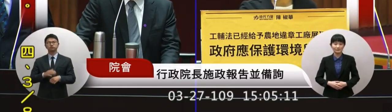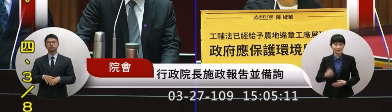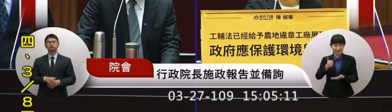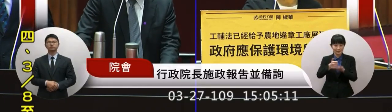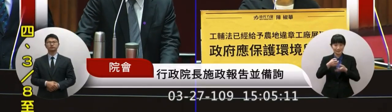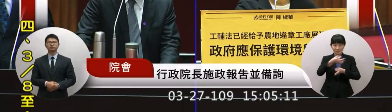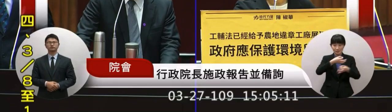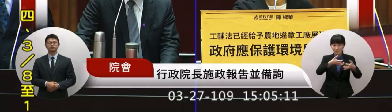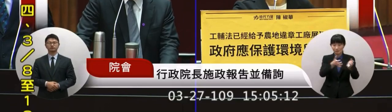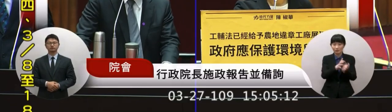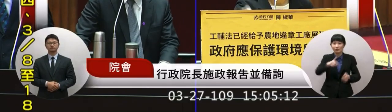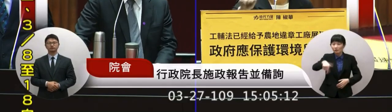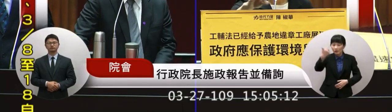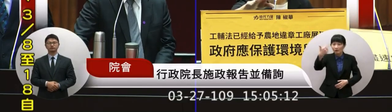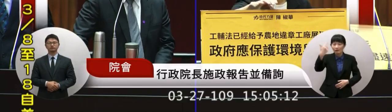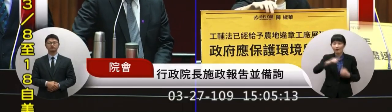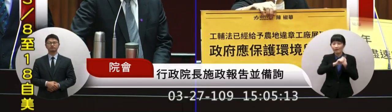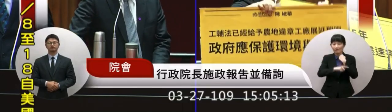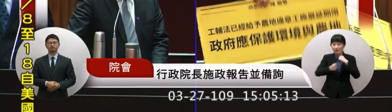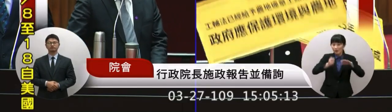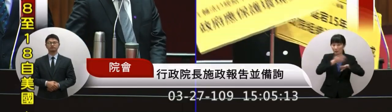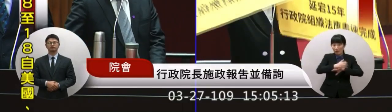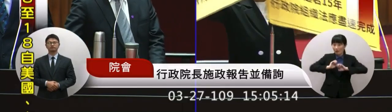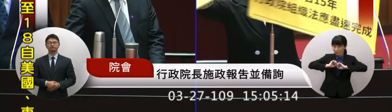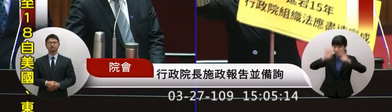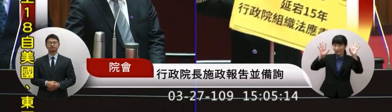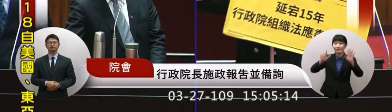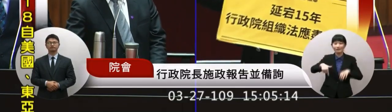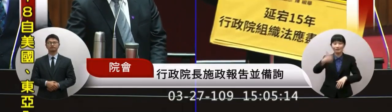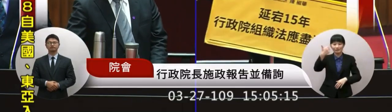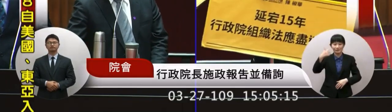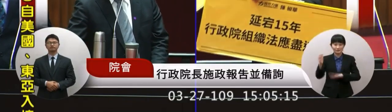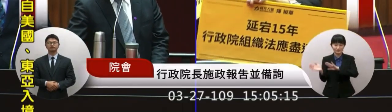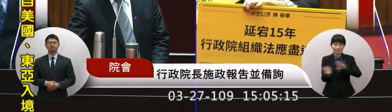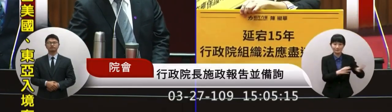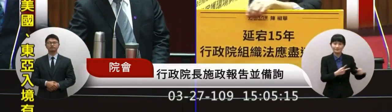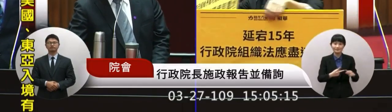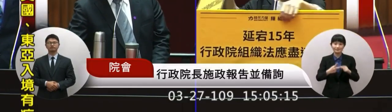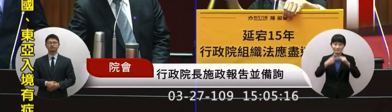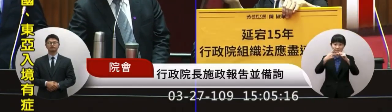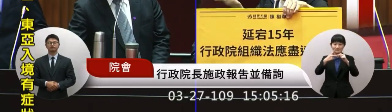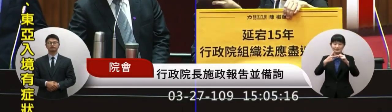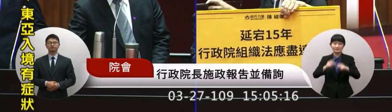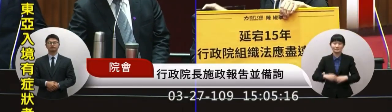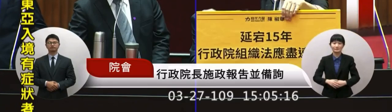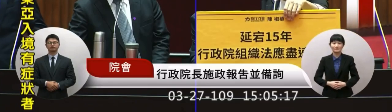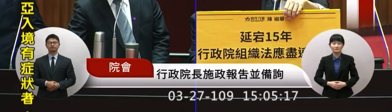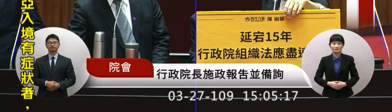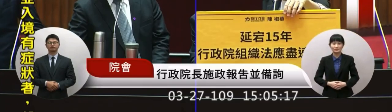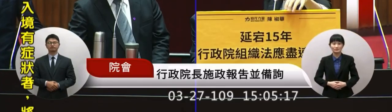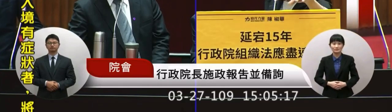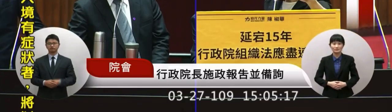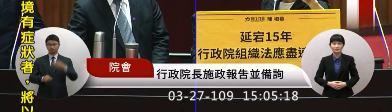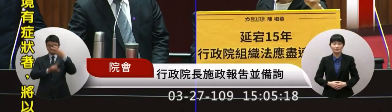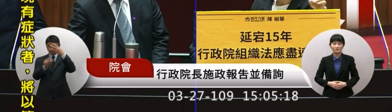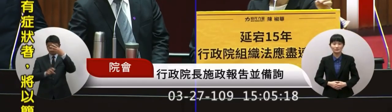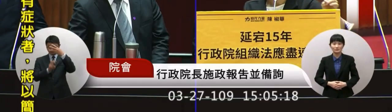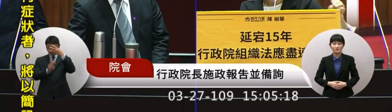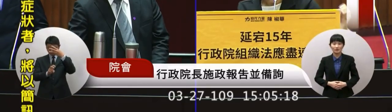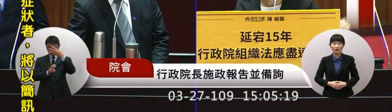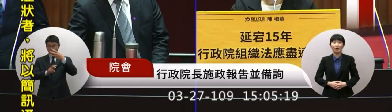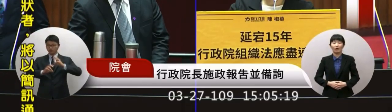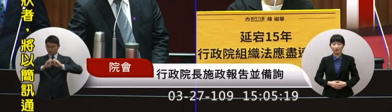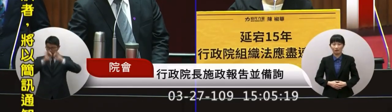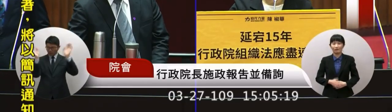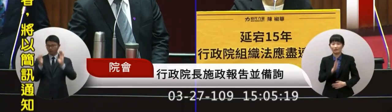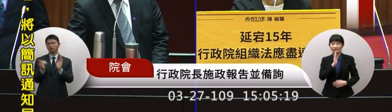济部赶快来公告哈，来实施。那第二个哈，我要提， 因为3月20号已经公告啊，